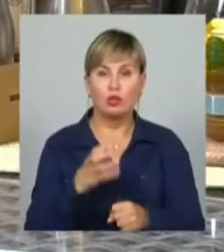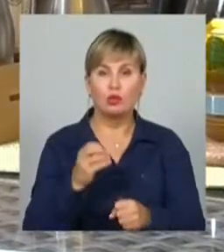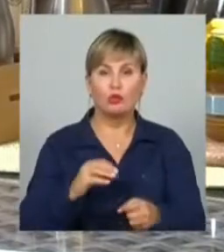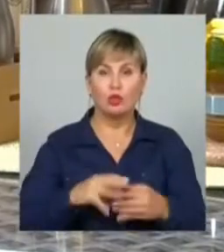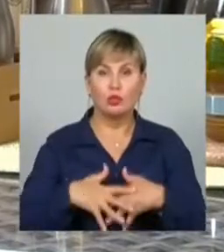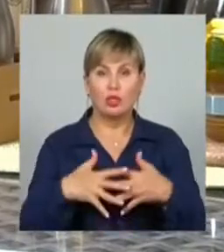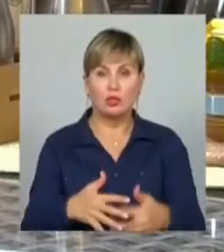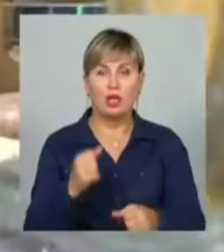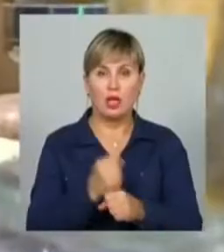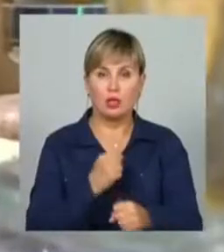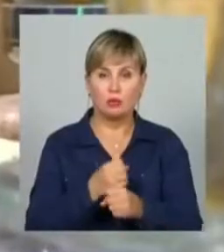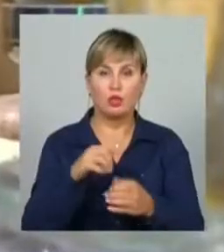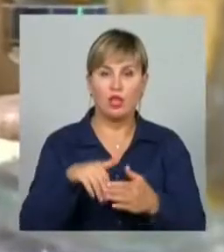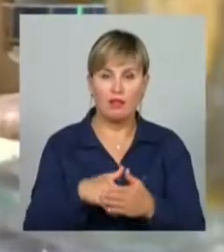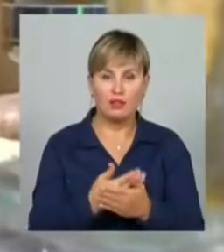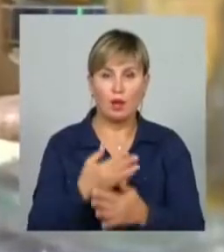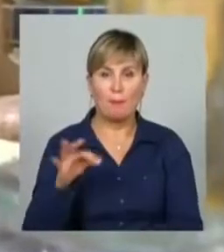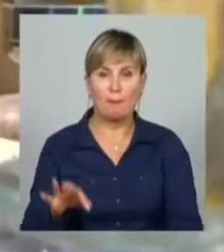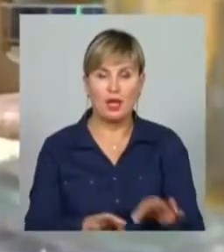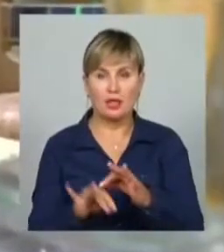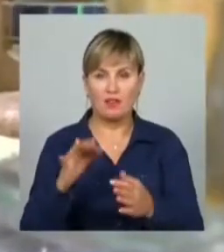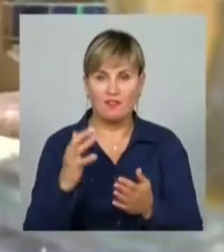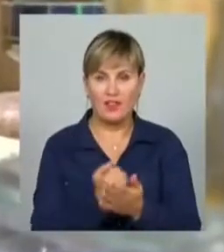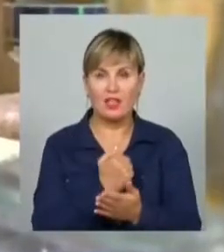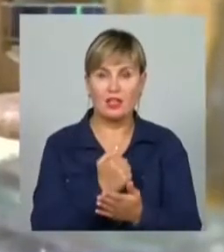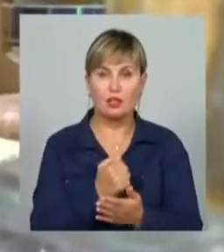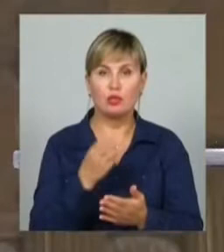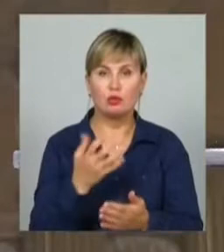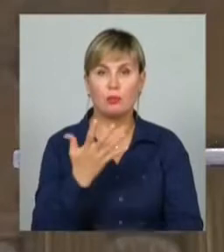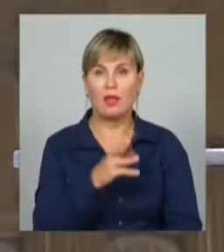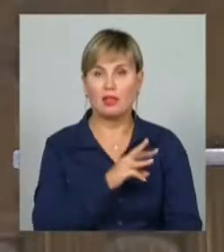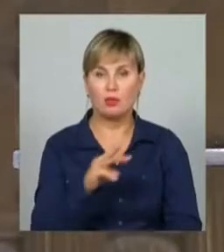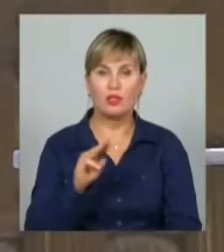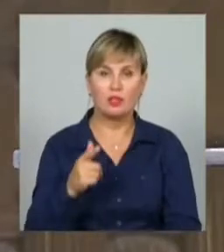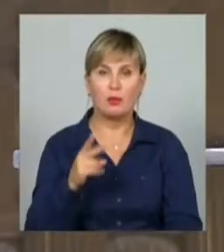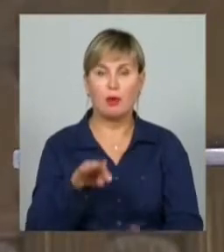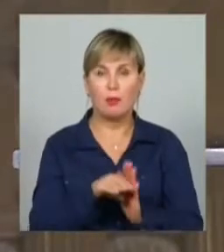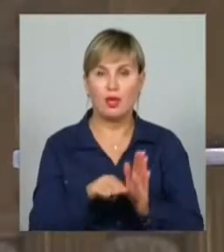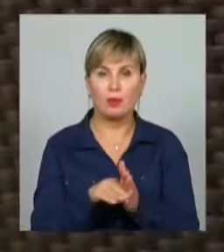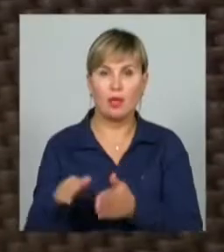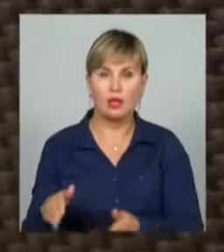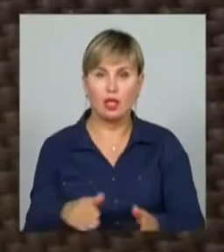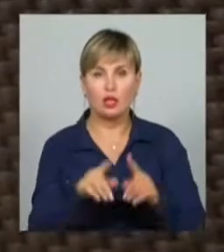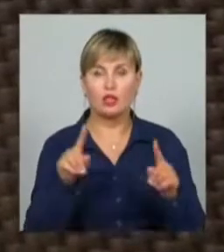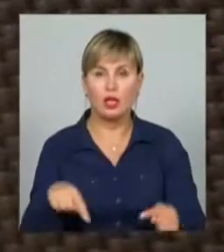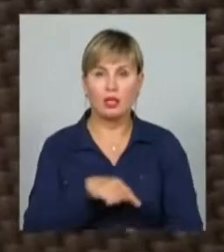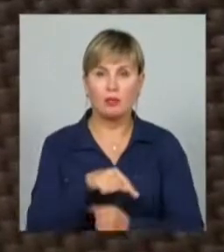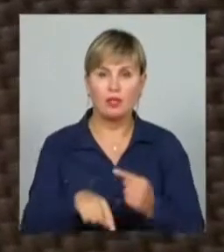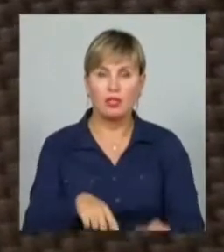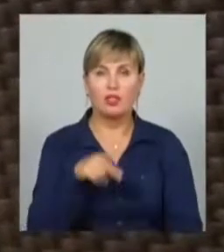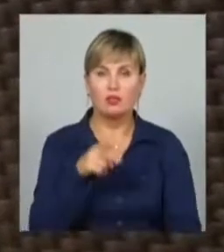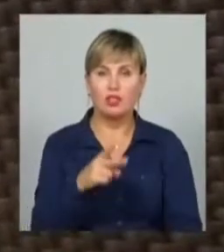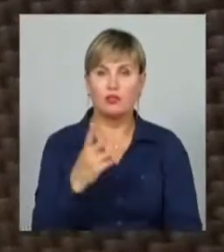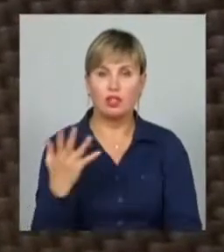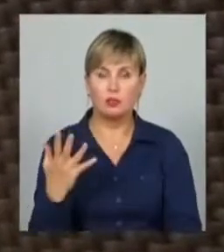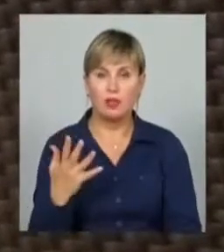декрете, женщина разработала инновационный проект и выиграла грант в размере 5 миллионов тенге по программе «Дорожная карта бизнеса